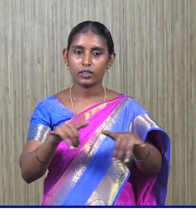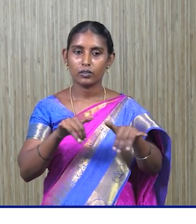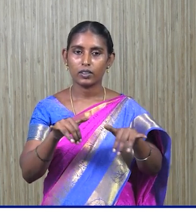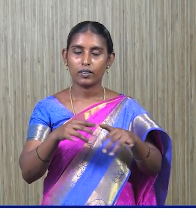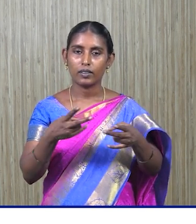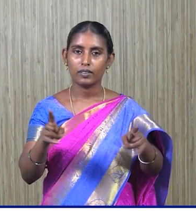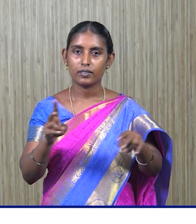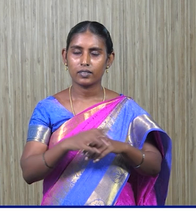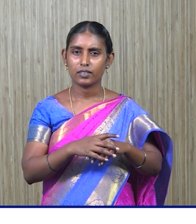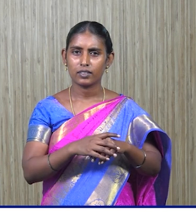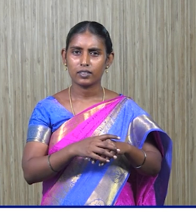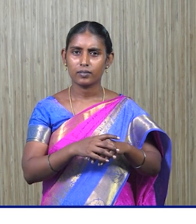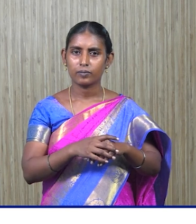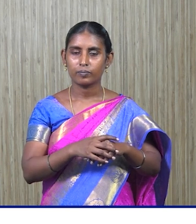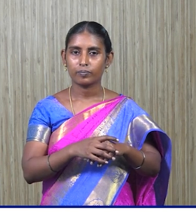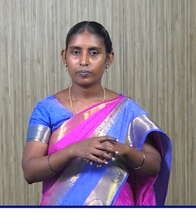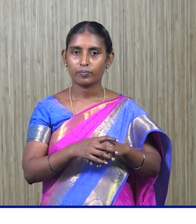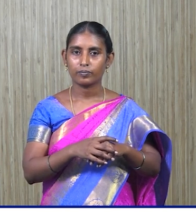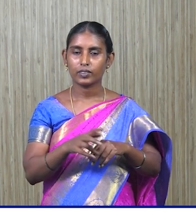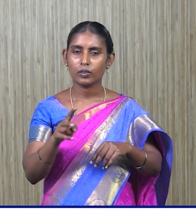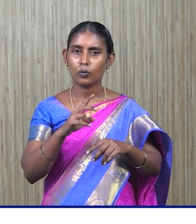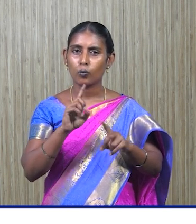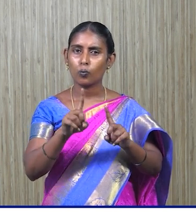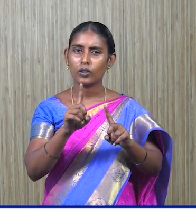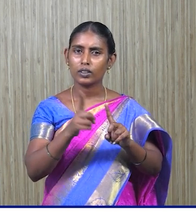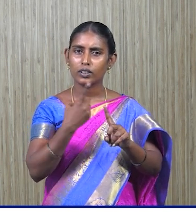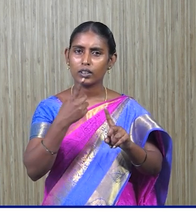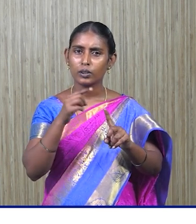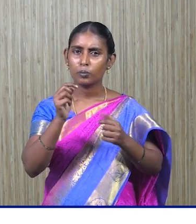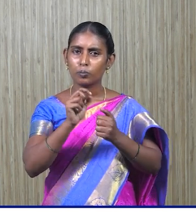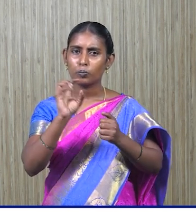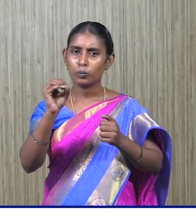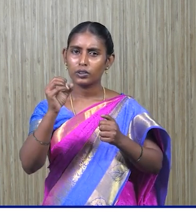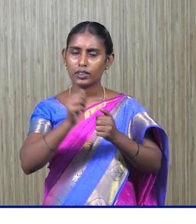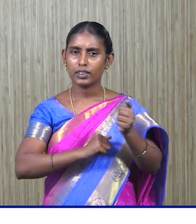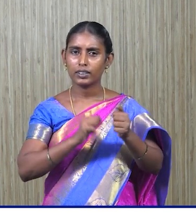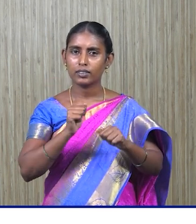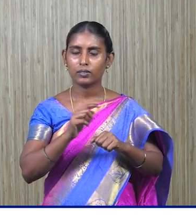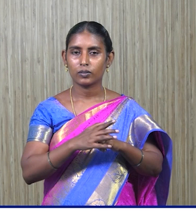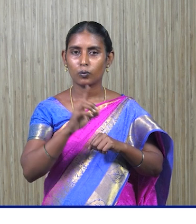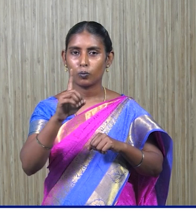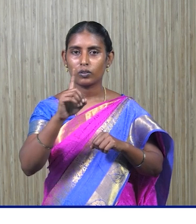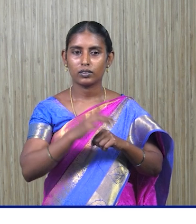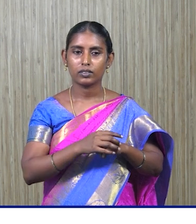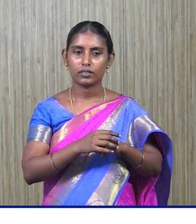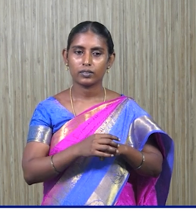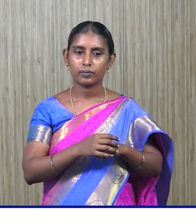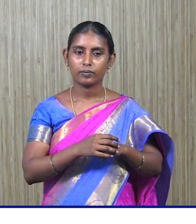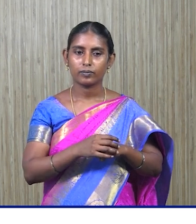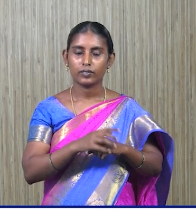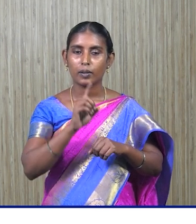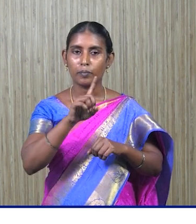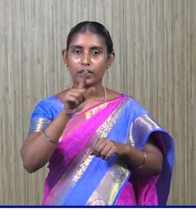1. மிகச்சிறிய முழு எண் யாரு? 0. அப்போ 1லேருந்து 0 கழிச்சா எவ்வளோ கிடைக்கும்? 1 என்ற எண்ணம் கிடைக்கும். அடுத்து